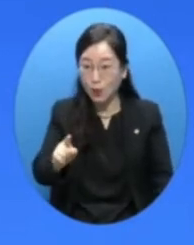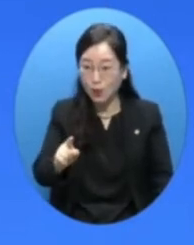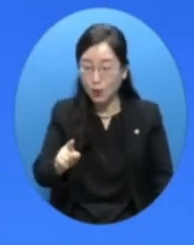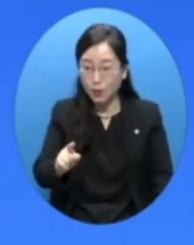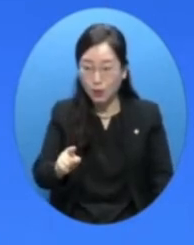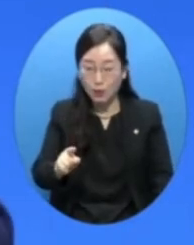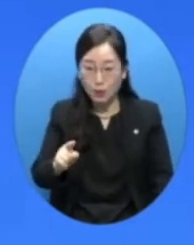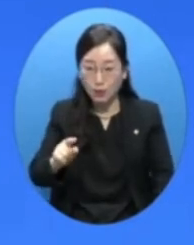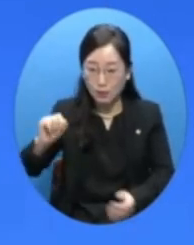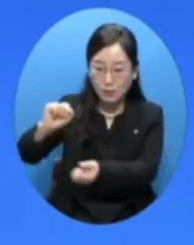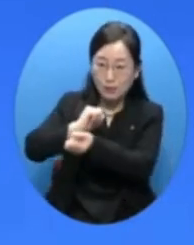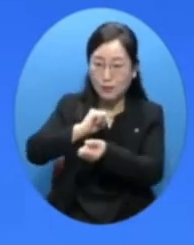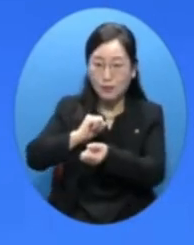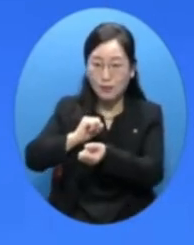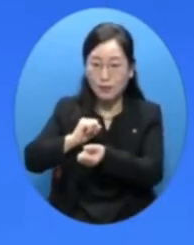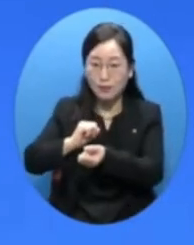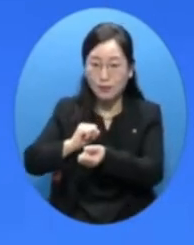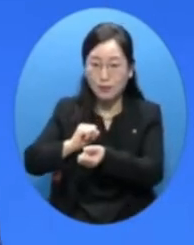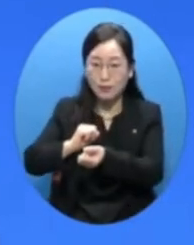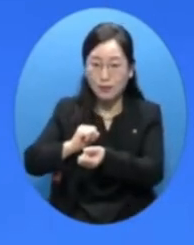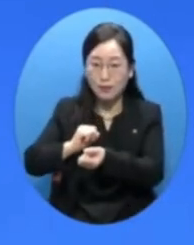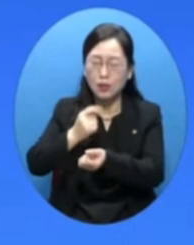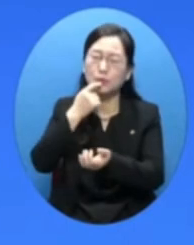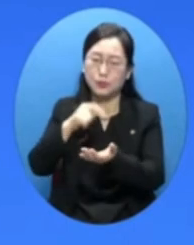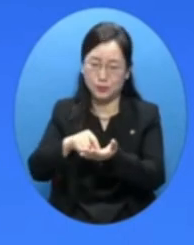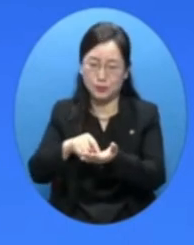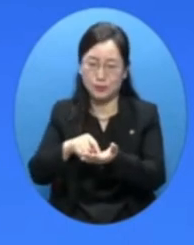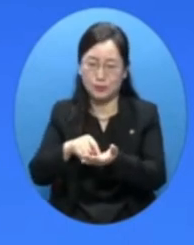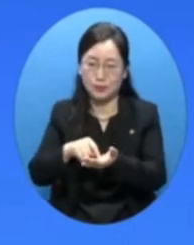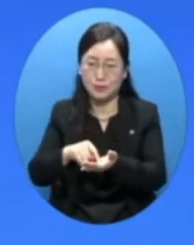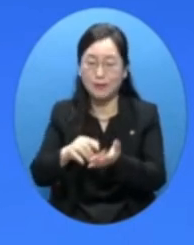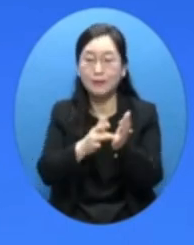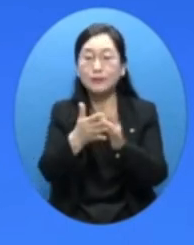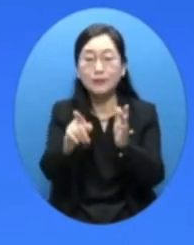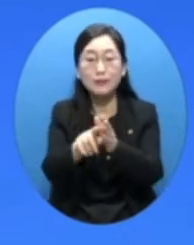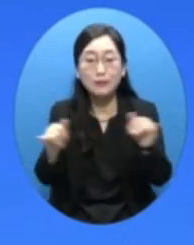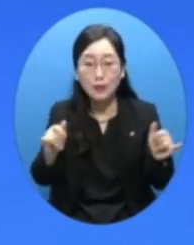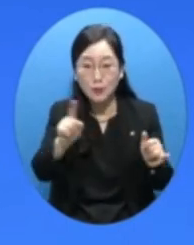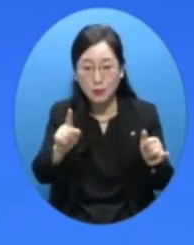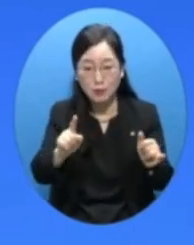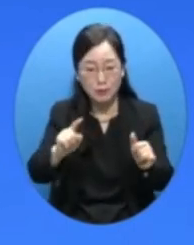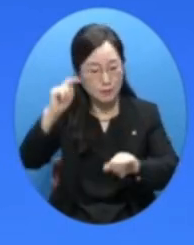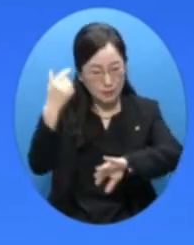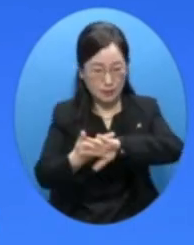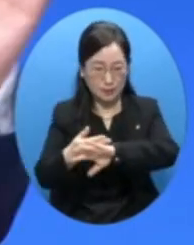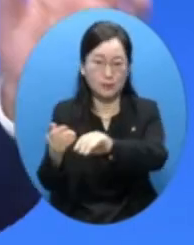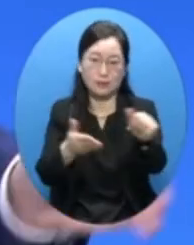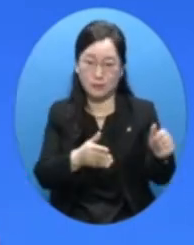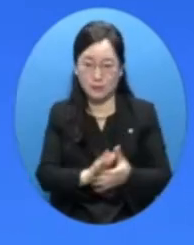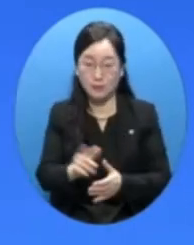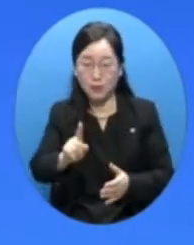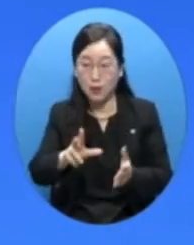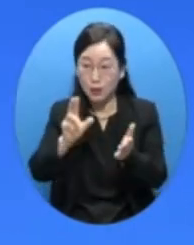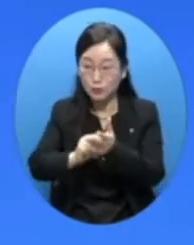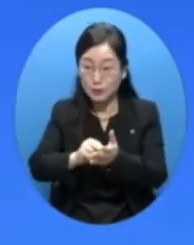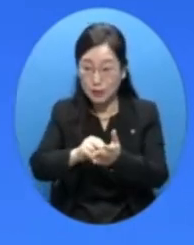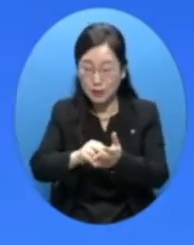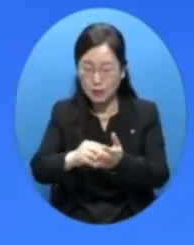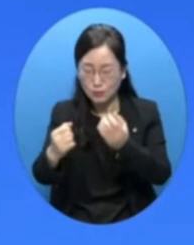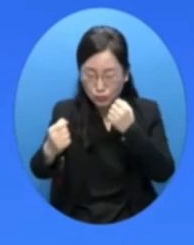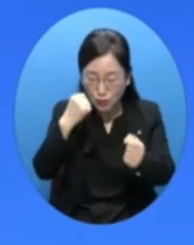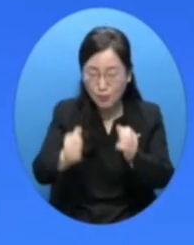그 문제 금방 물들어버리고 말게 되는 것입니다. 예수님 사람은 정반대의 삶을 살아야 됩니다. 문제 가운데 희망을